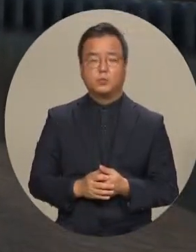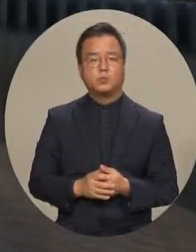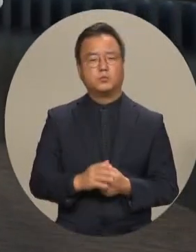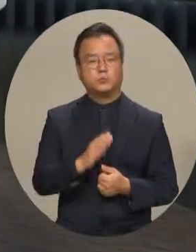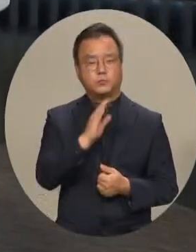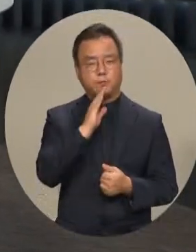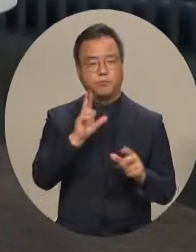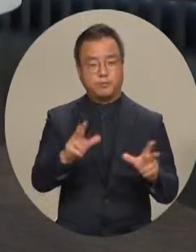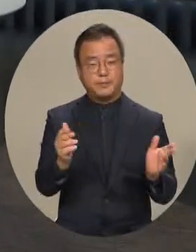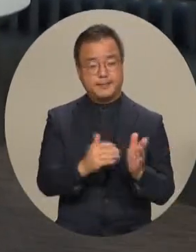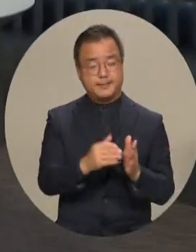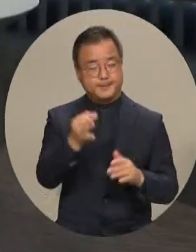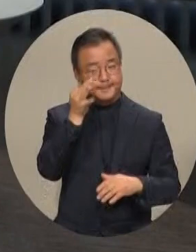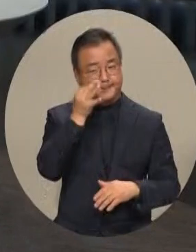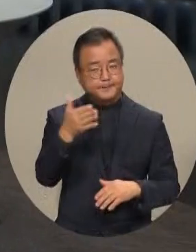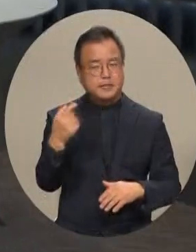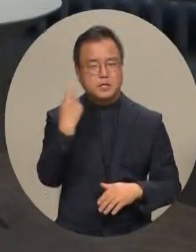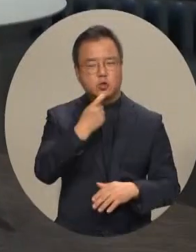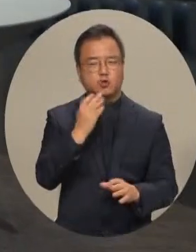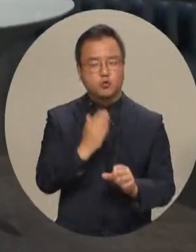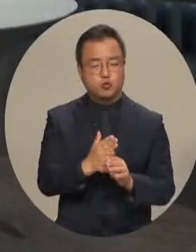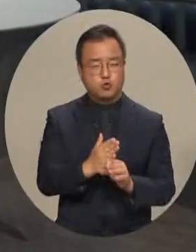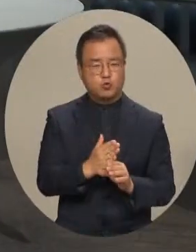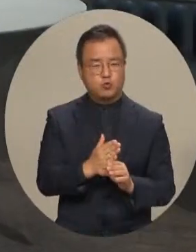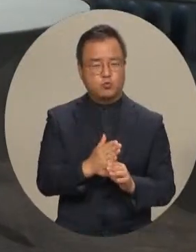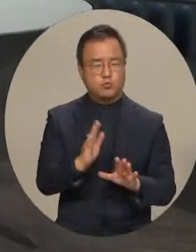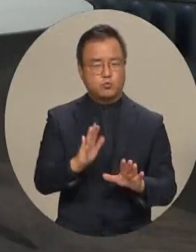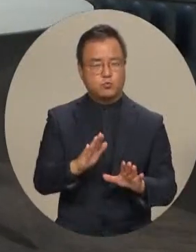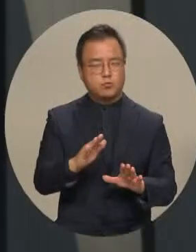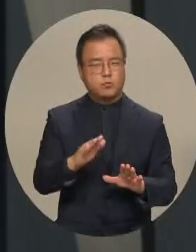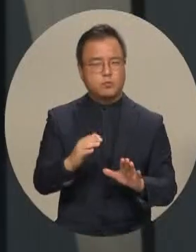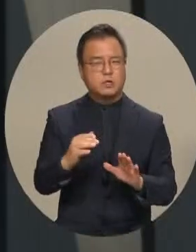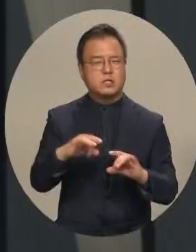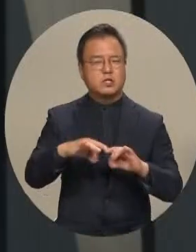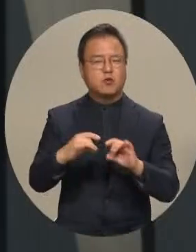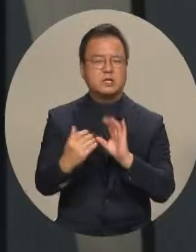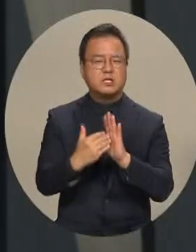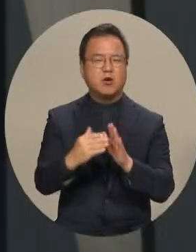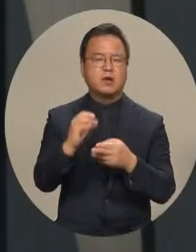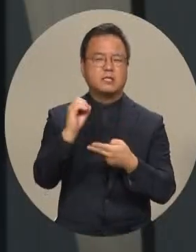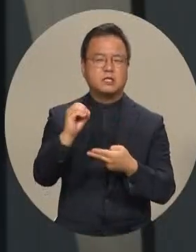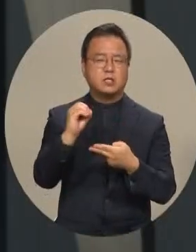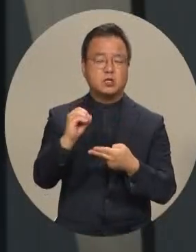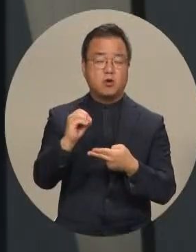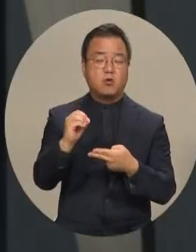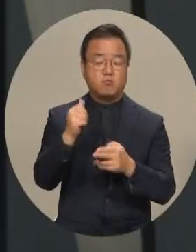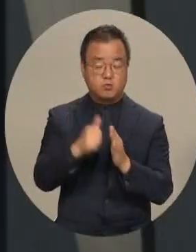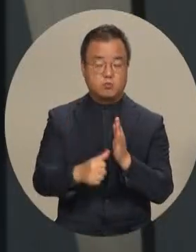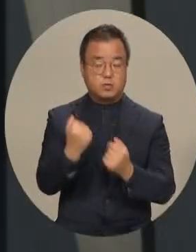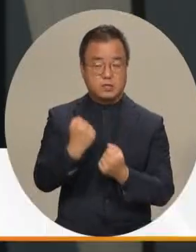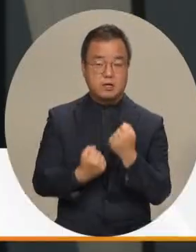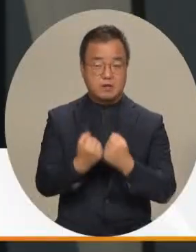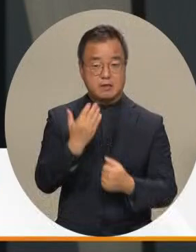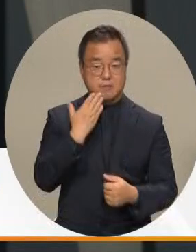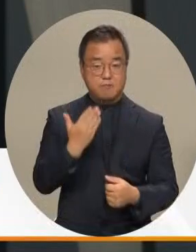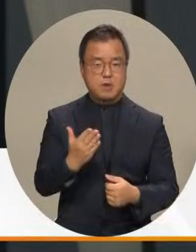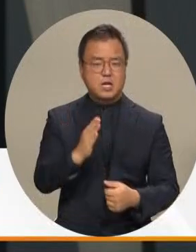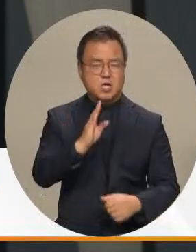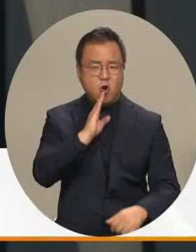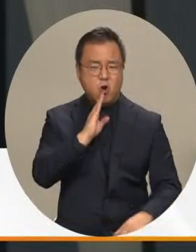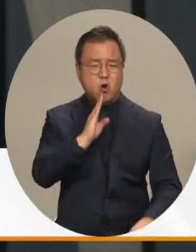이것은 지금까지 제시된 이론 중에 가장 초전도체 현상을 설명할 수 있는 설득력이 높은 이론이지 정말